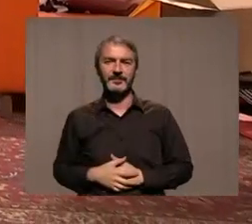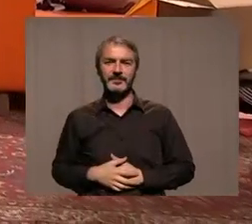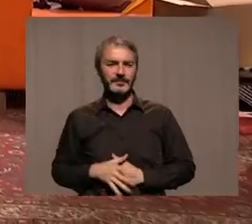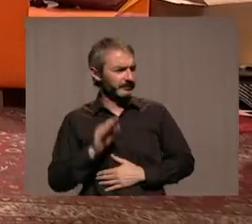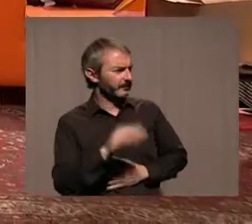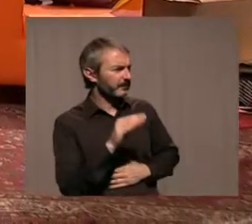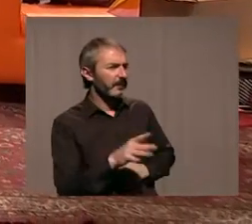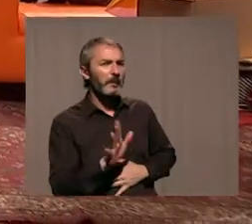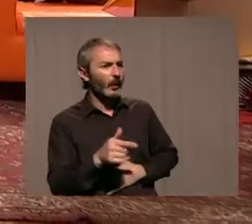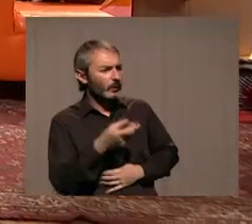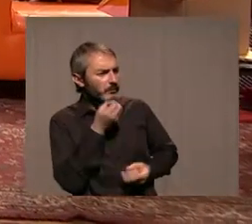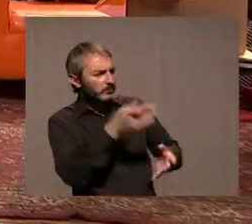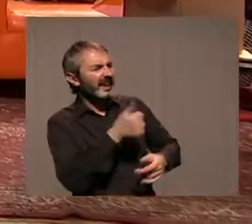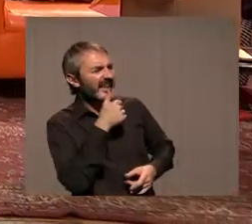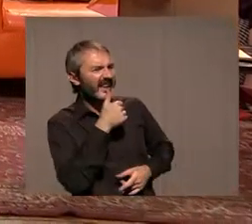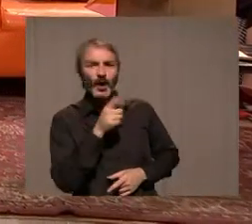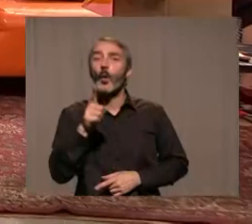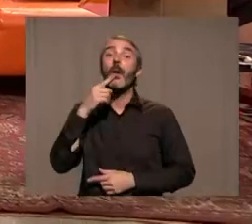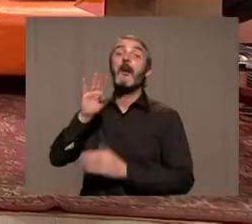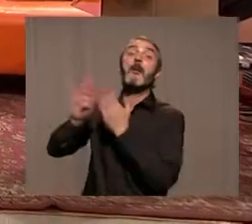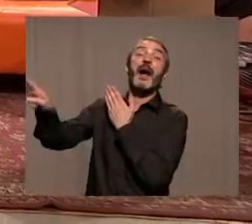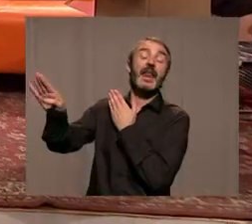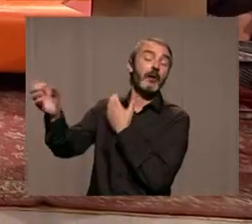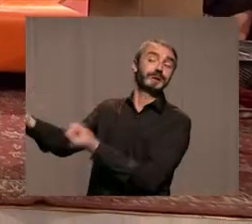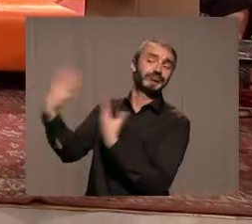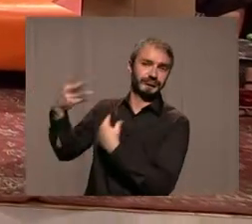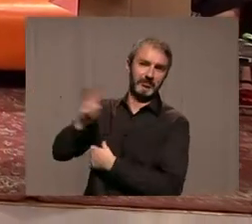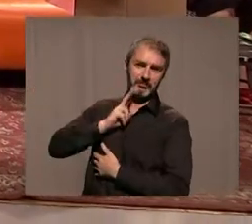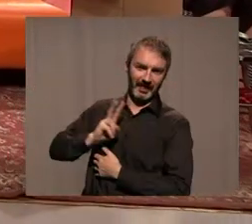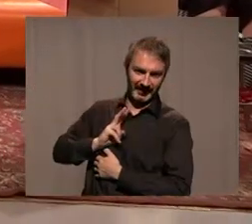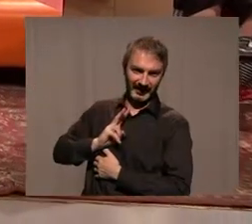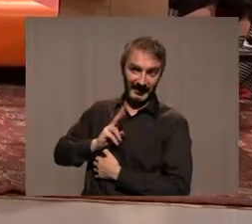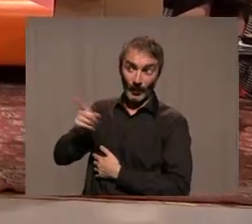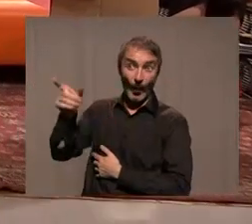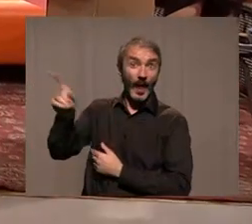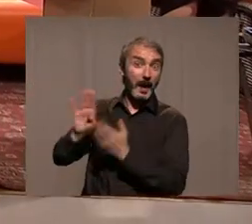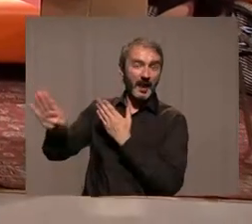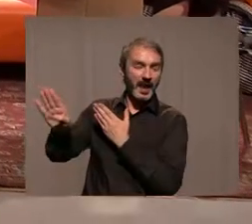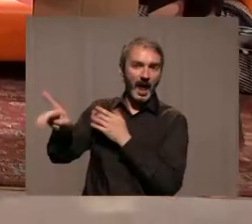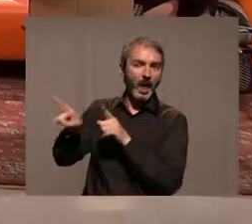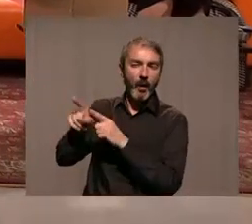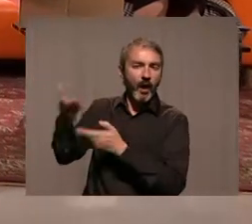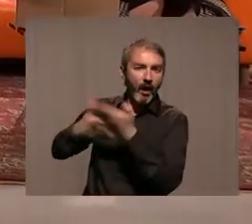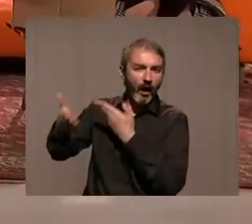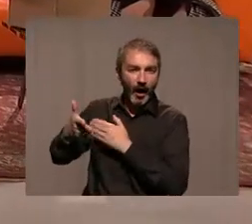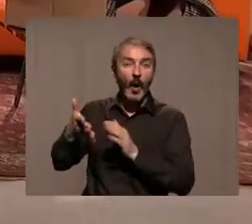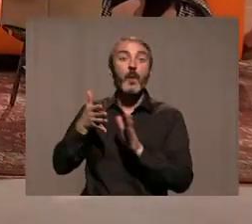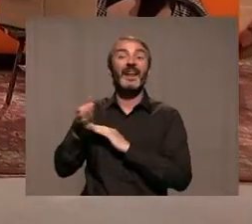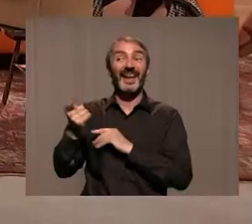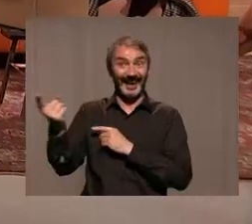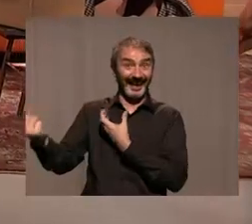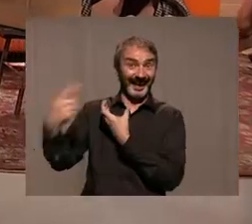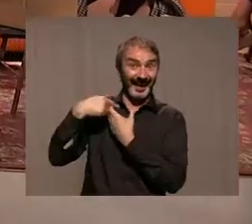el rànquing de la... Una veïna és que està super implicada amb tot el que seria aquesta festa. Està enganxada a l'estreaming. Sí, volia anar a la Pompeu,